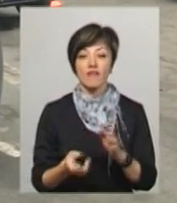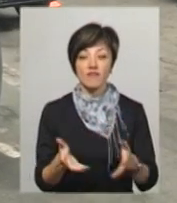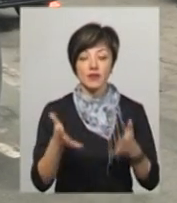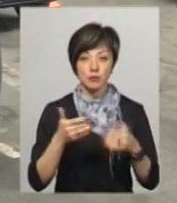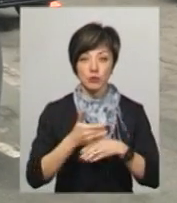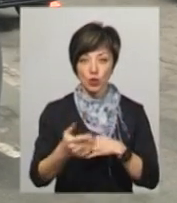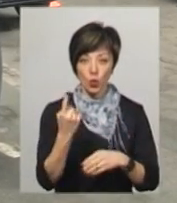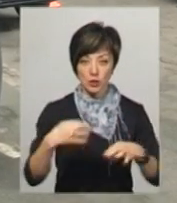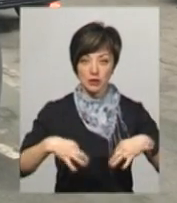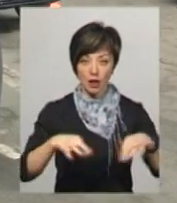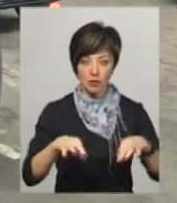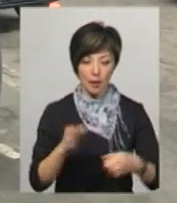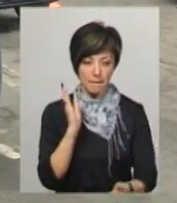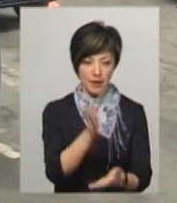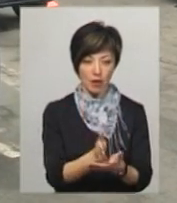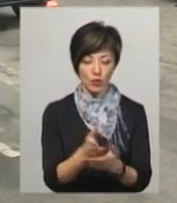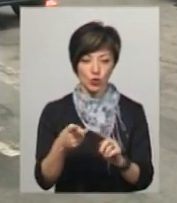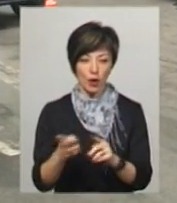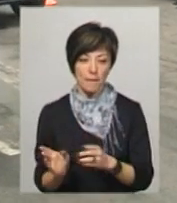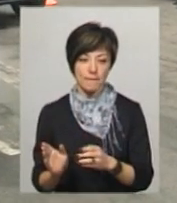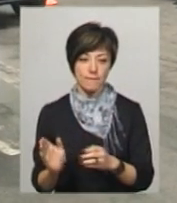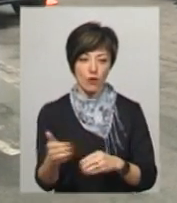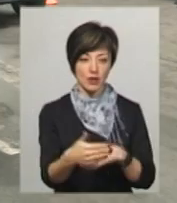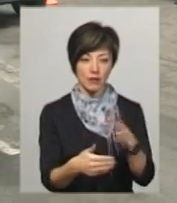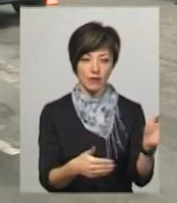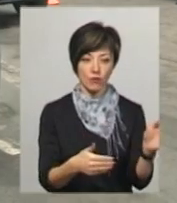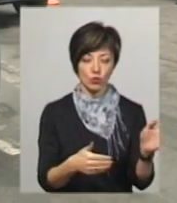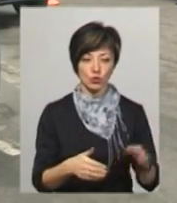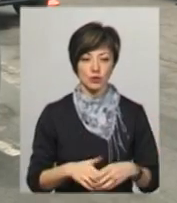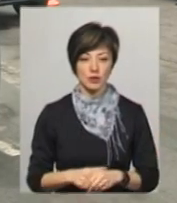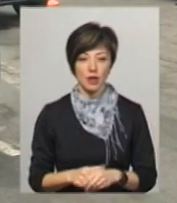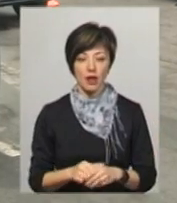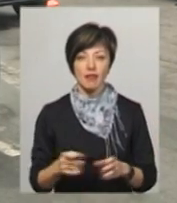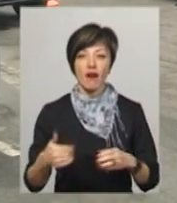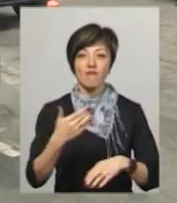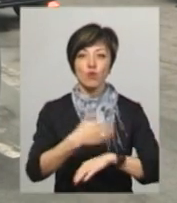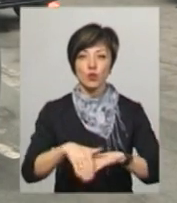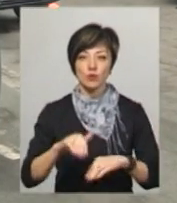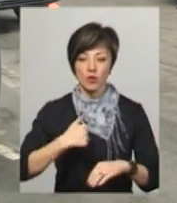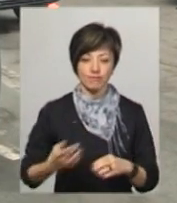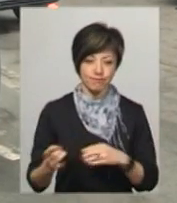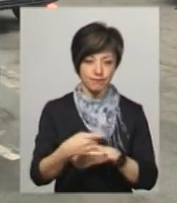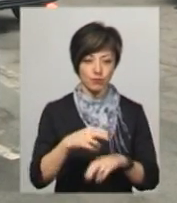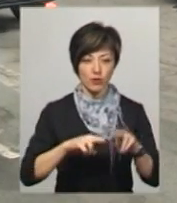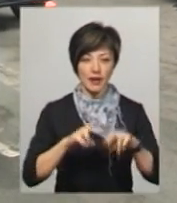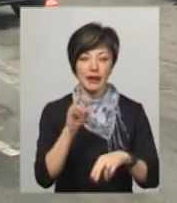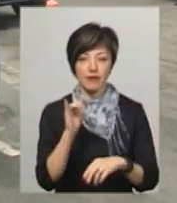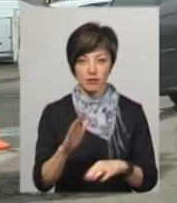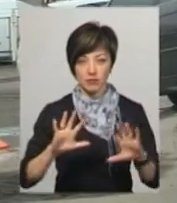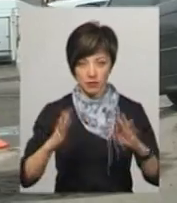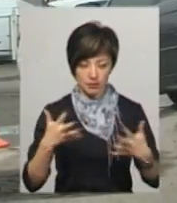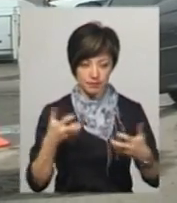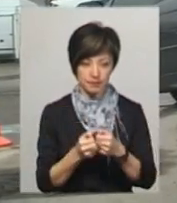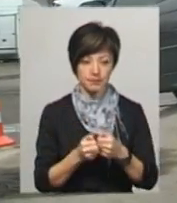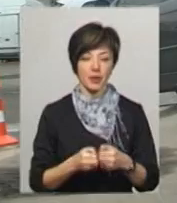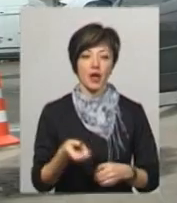пізніше, один з транспортних засобів їхав прямо, інший повертав ліворуч з вулиці Проскурівського підпілля на вулицю Будівельників, внаслідок чого і сталася дорожньо-транспортна пригода.